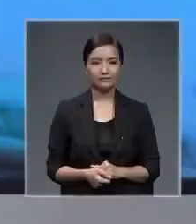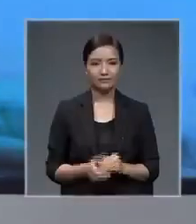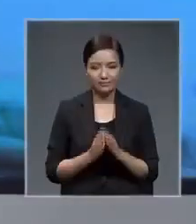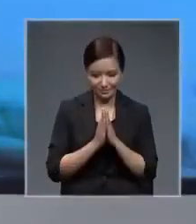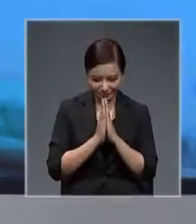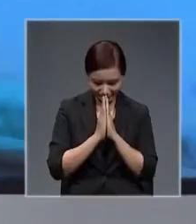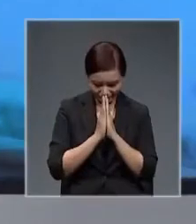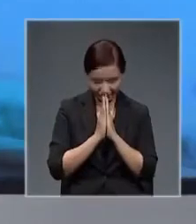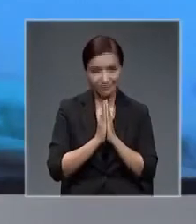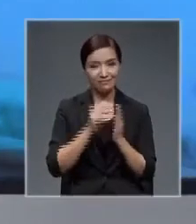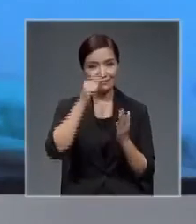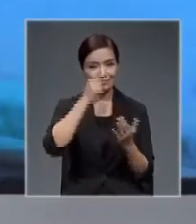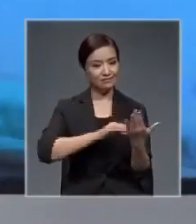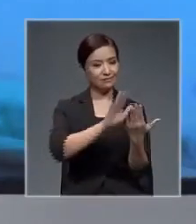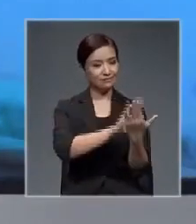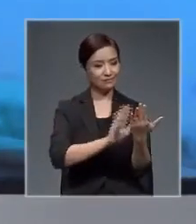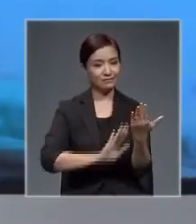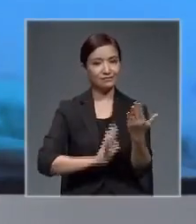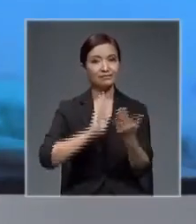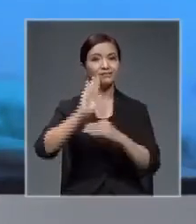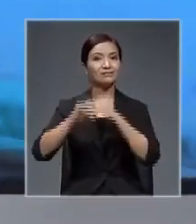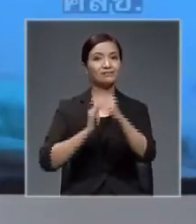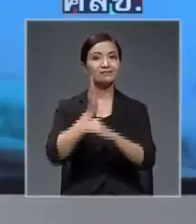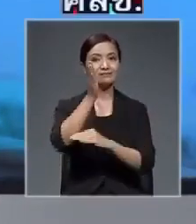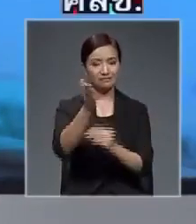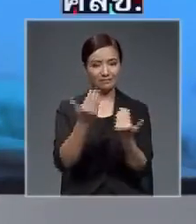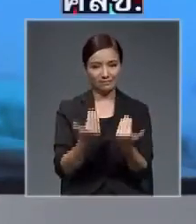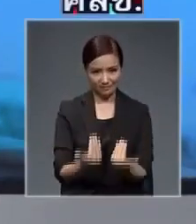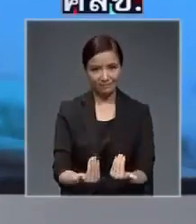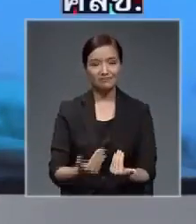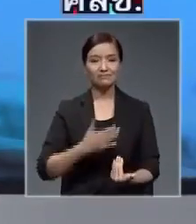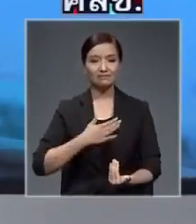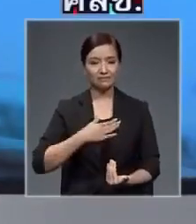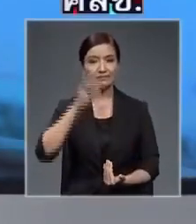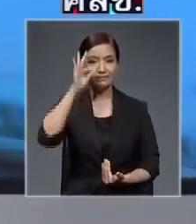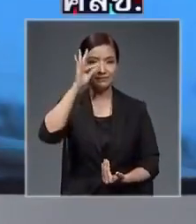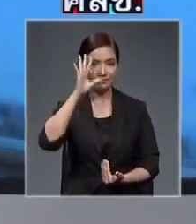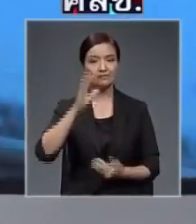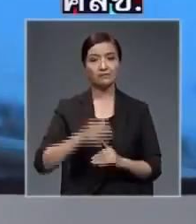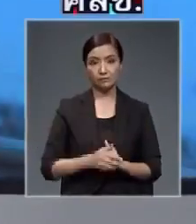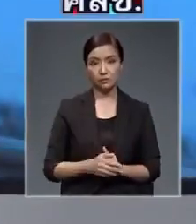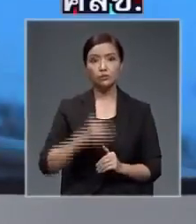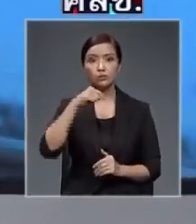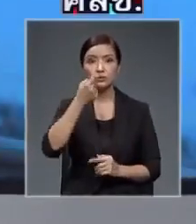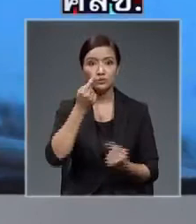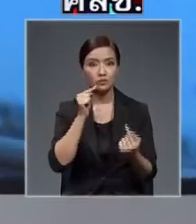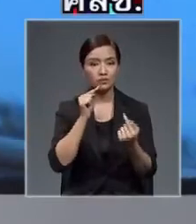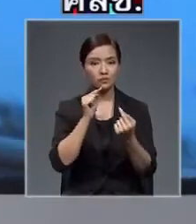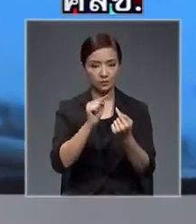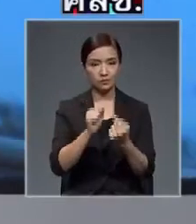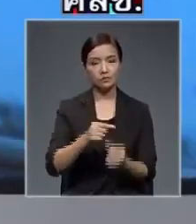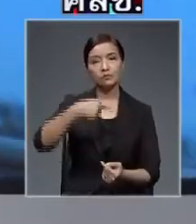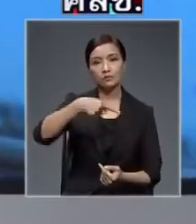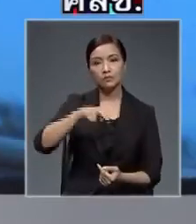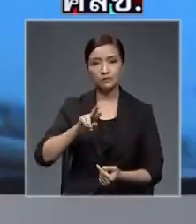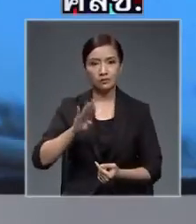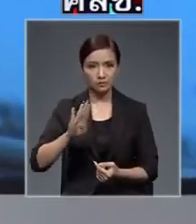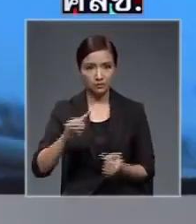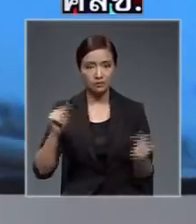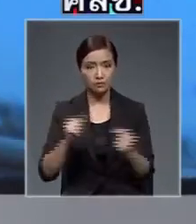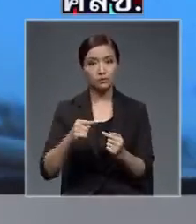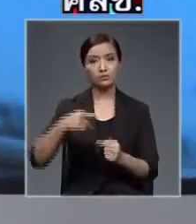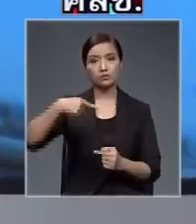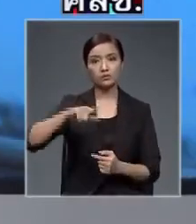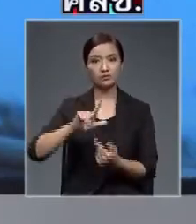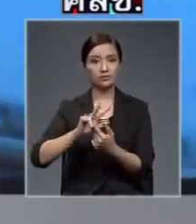คุณผู้ชมเข้าสู่รายการเดินหน้าประเทศไทยวันนี้นะคะกับดิฉันปริยาเนตรวิเชียรค่ะพูดถึงพระราชบัญญัติพลังงานนิวเคลียร์เพื่อสัน